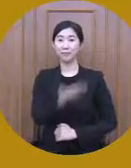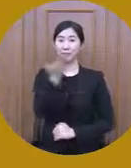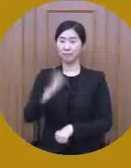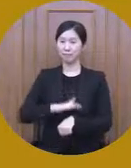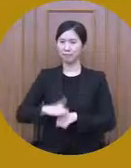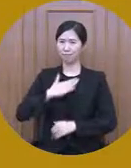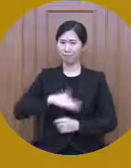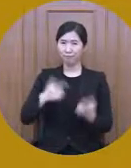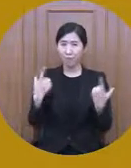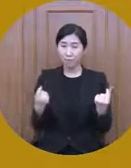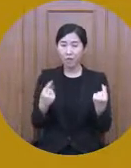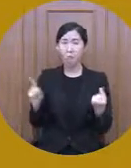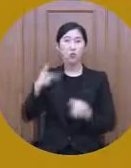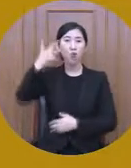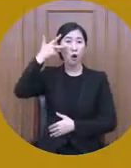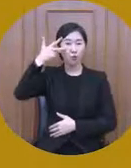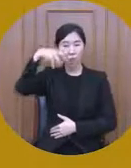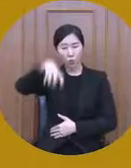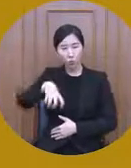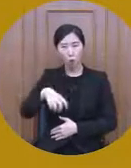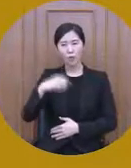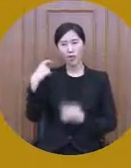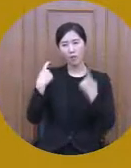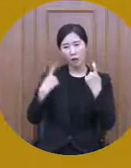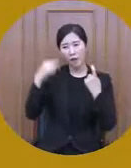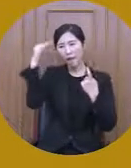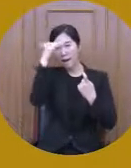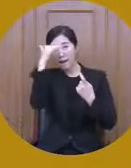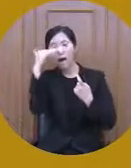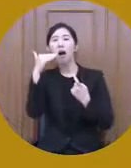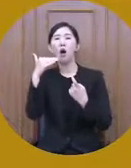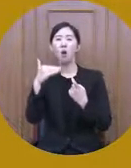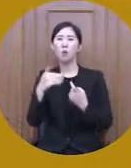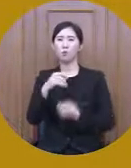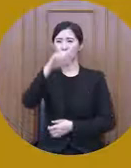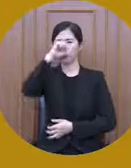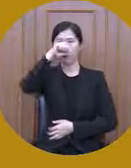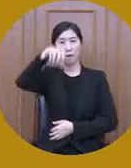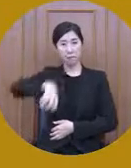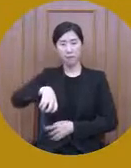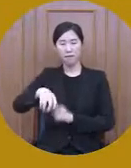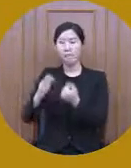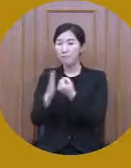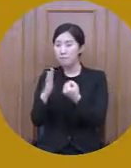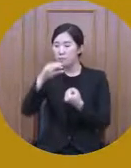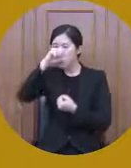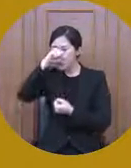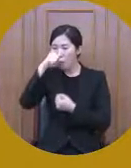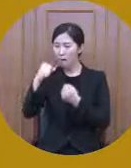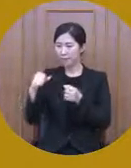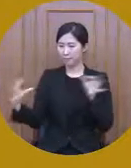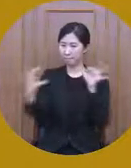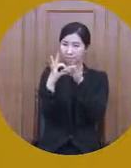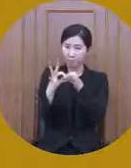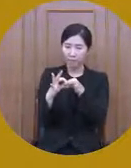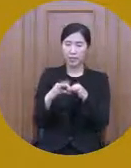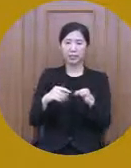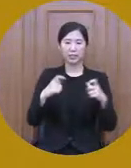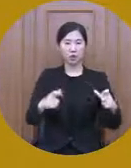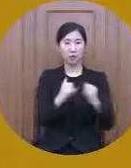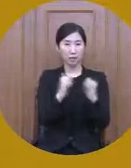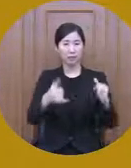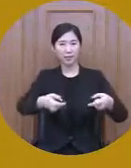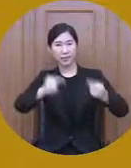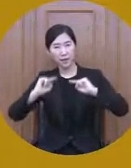아시다시피 여주에는 많은 관광자원들이 있는데요. 이러한 많은 관광자원들과 연계해서 주민이 참여하는 콘텐츠를